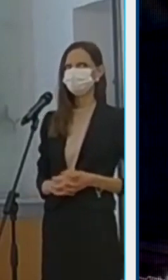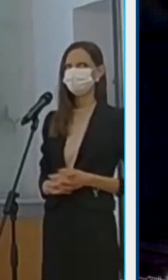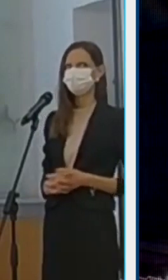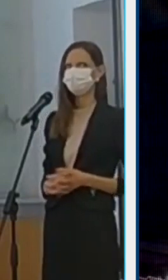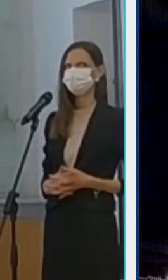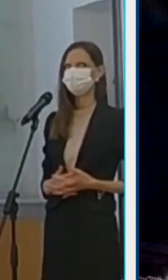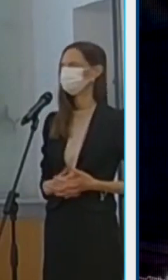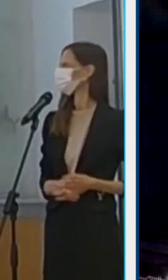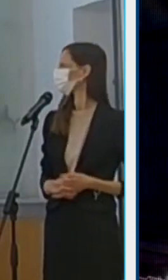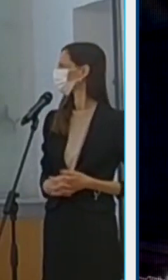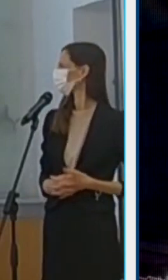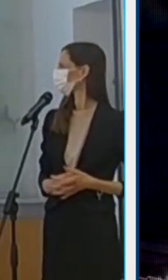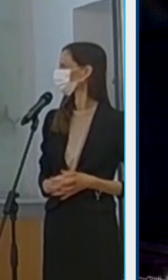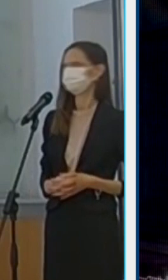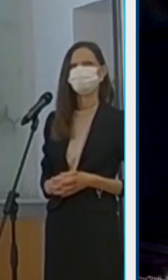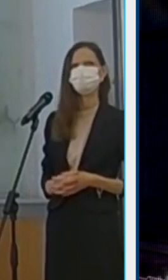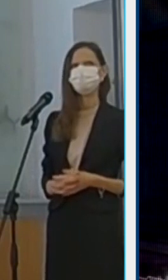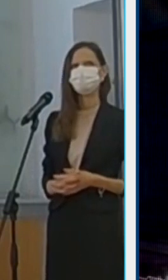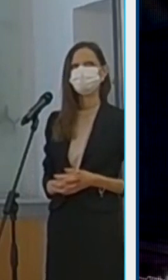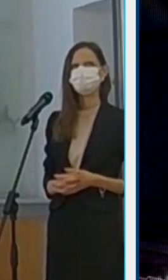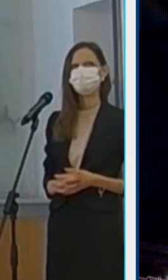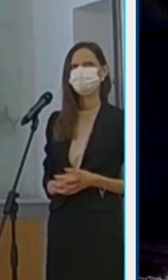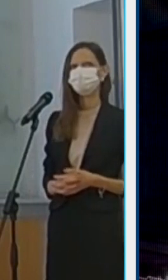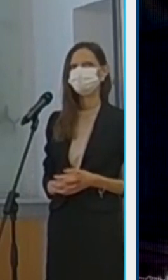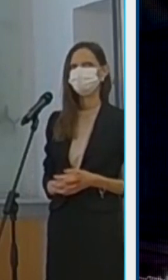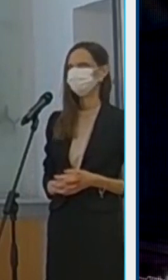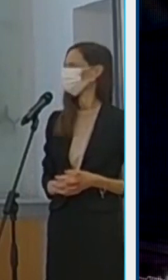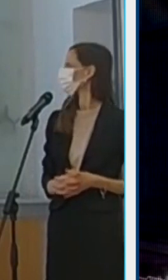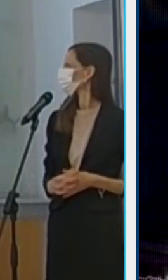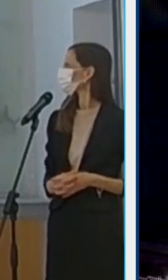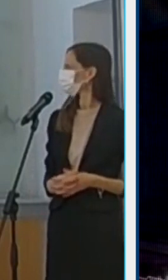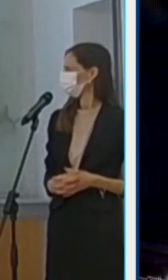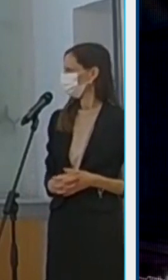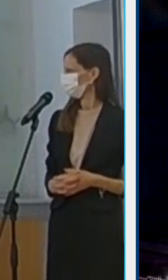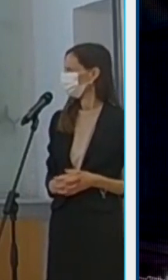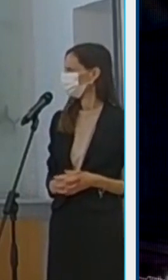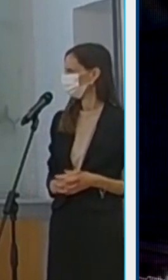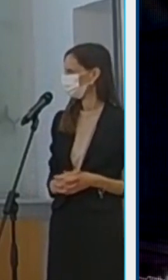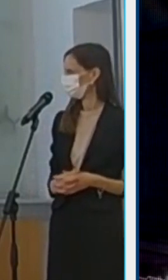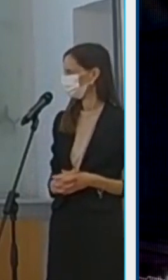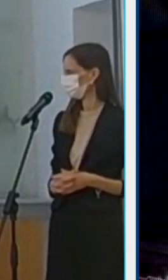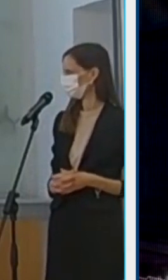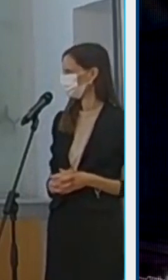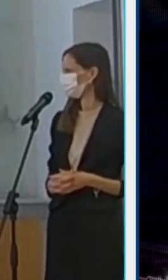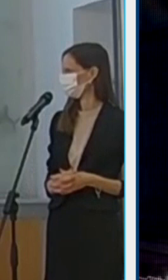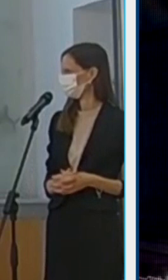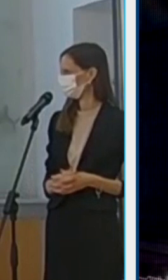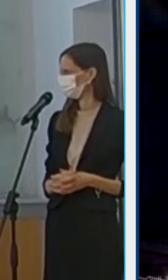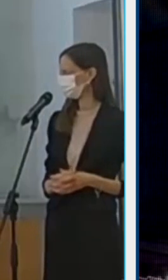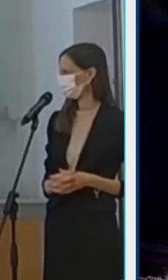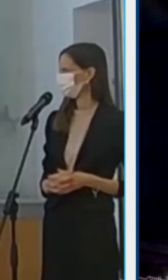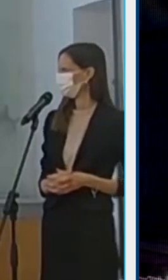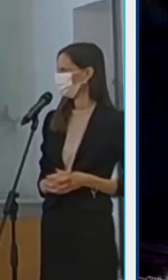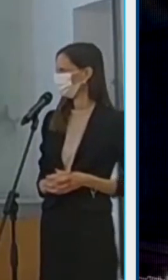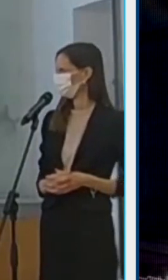nek način pričakovanjih regije in pa tudi Republike Severno Makedonije glede pogajalskega